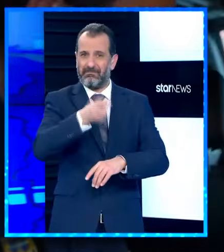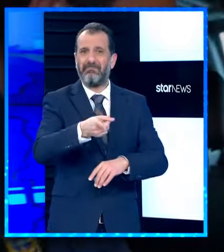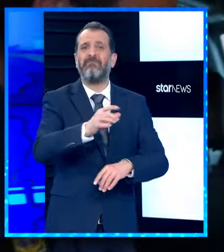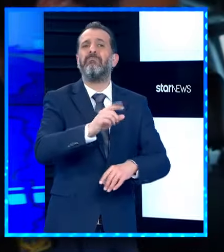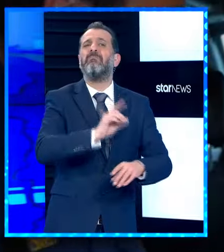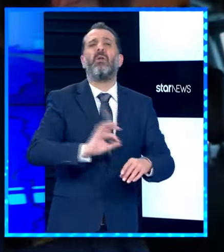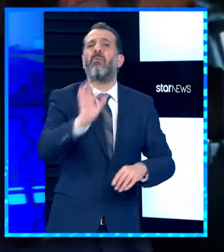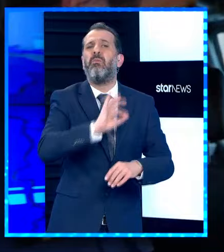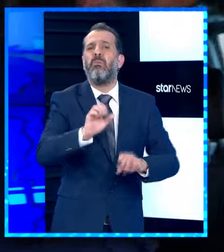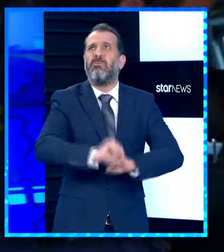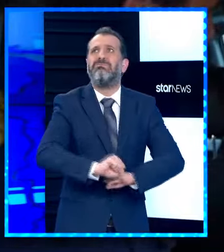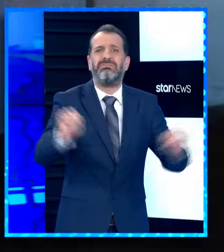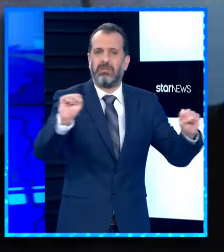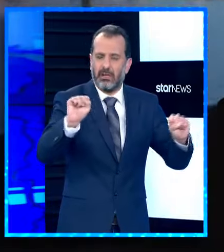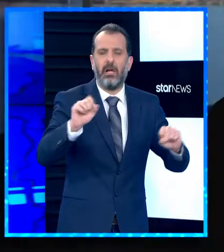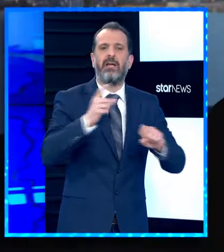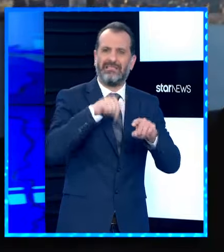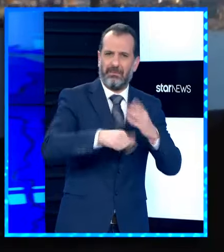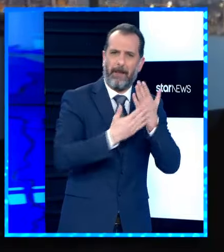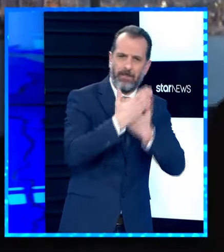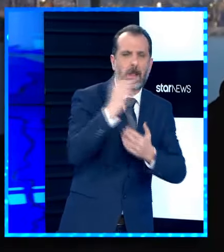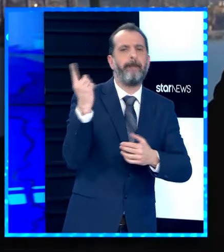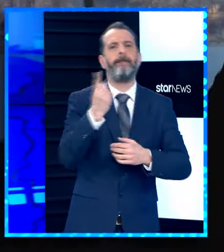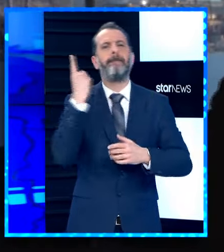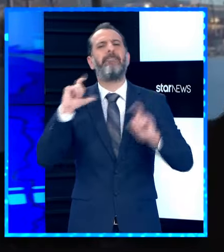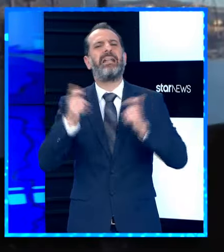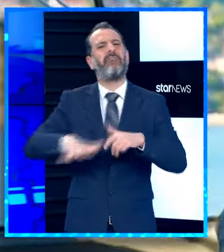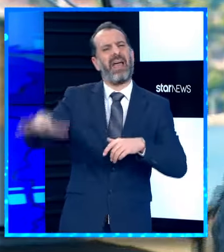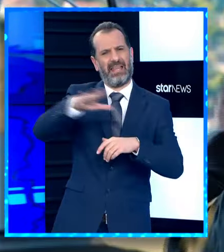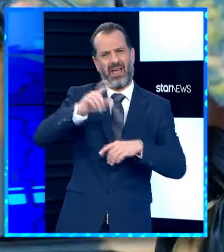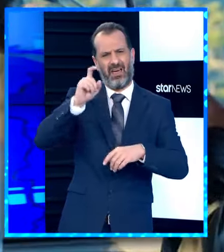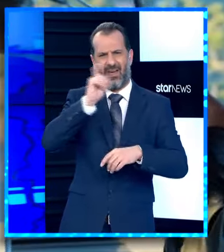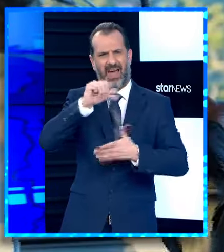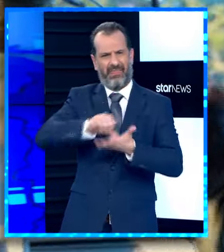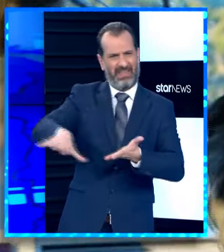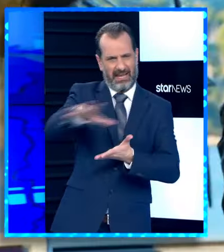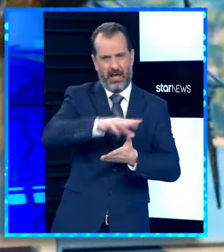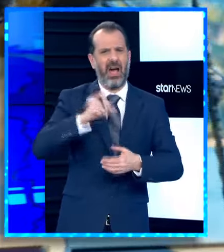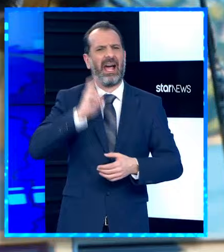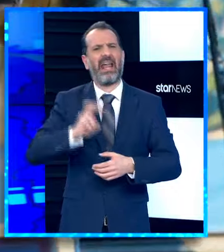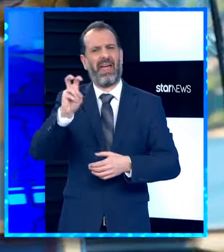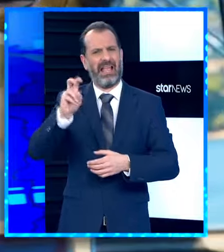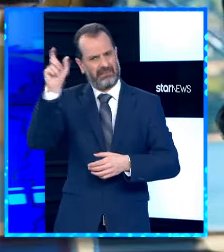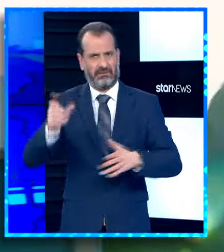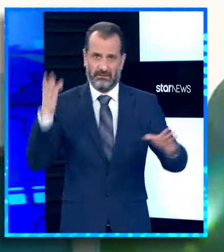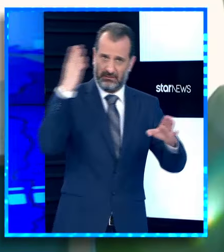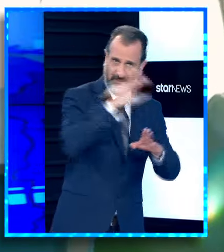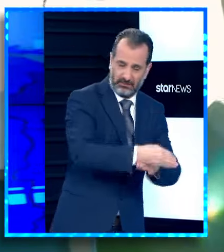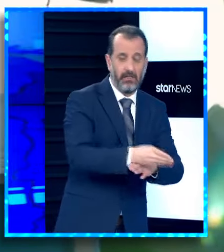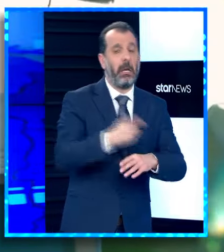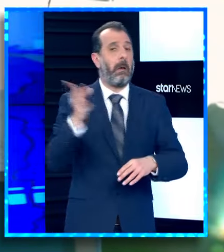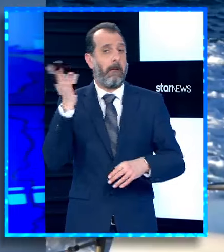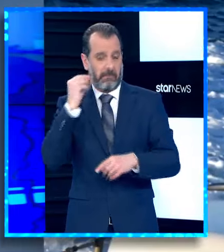δολιοφθοράς, μαζί με στελέχη του λιμενικού, έκανε το πρωί ο Περιφερειάρχης Αττικής, ο κ. Χαρδαλιάς. Σύμφωνα με πληροφορίες του ΣΤΑΡ, το αργότερο